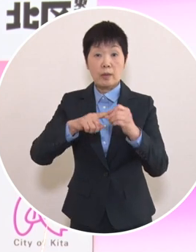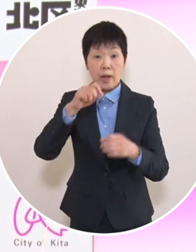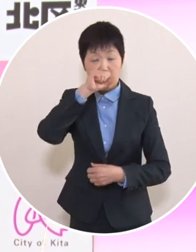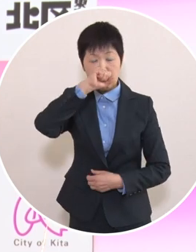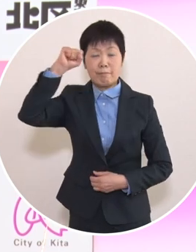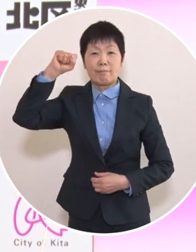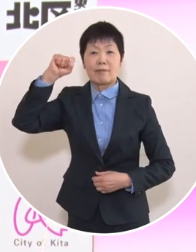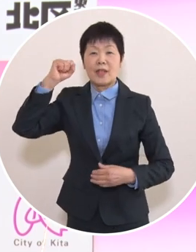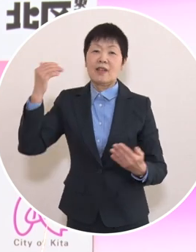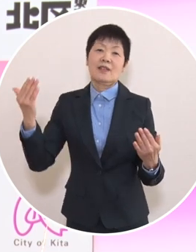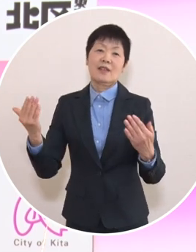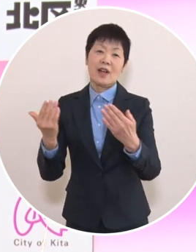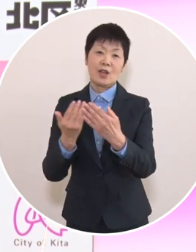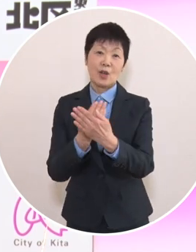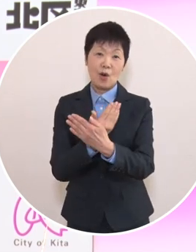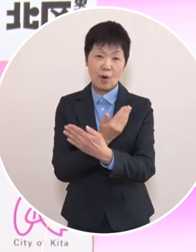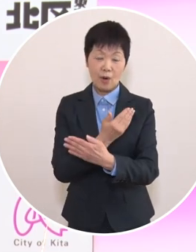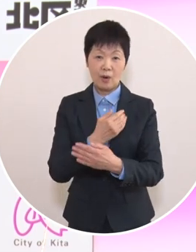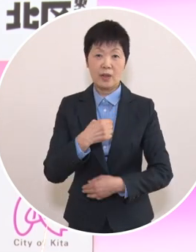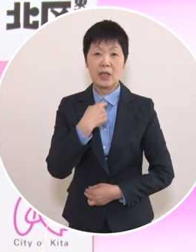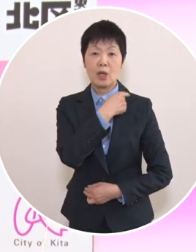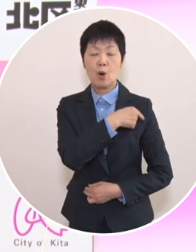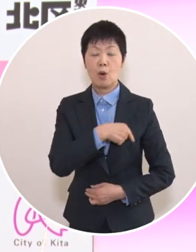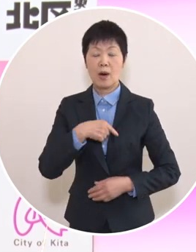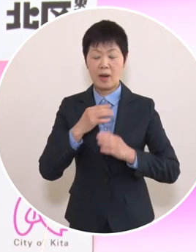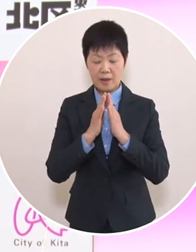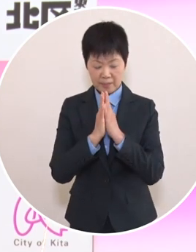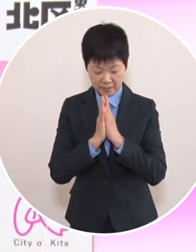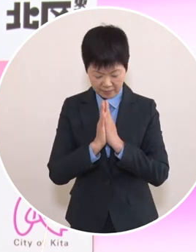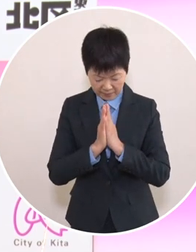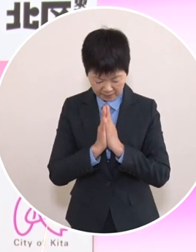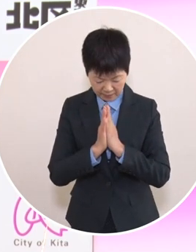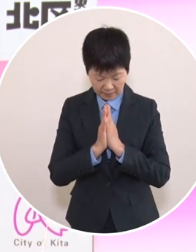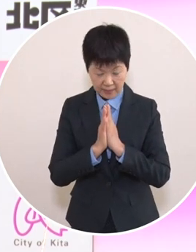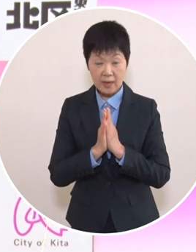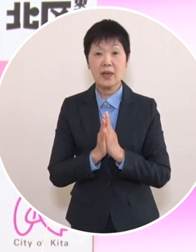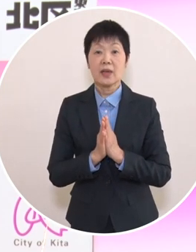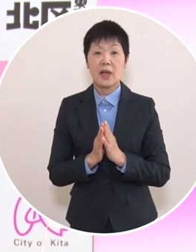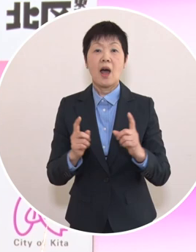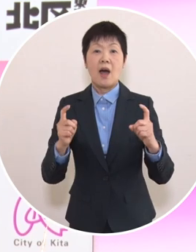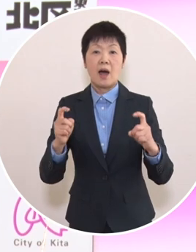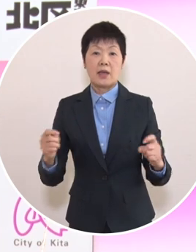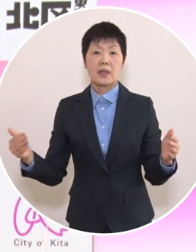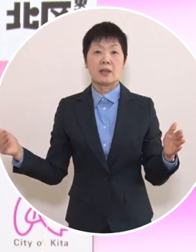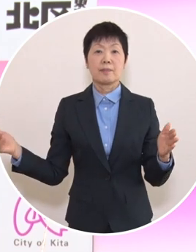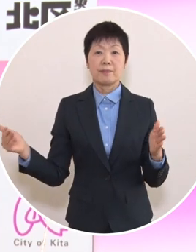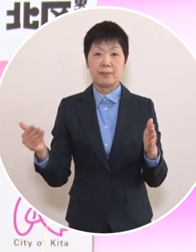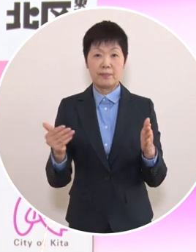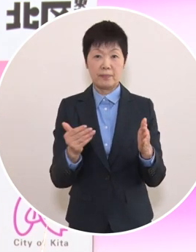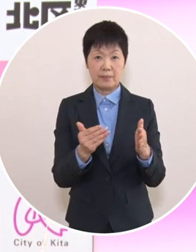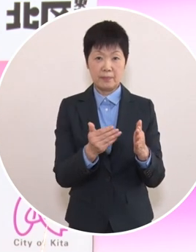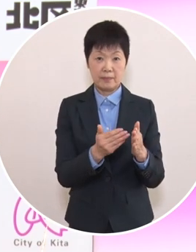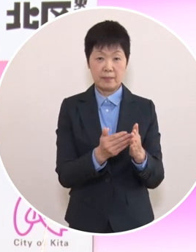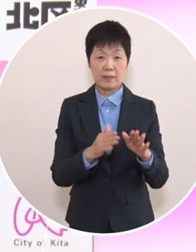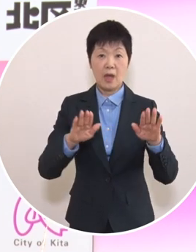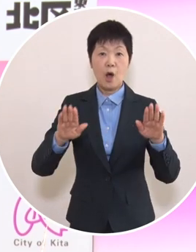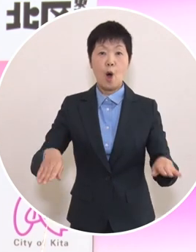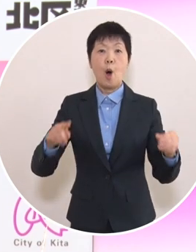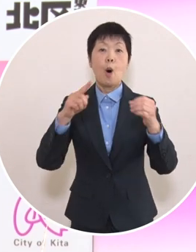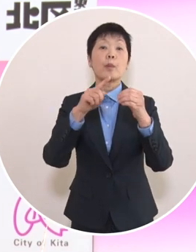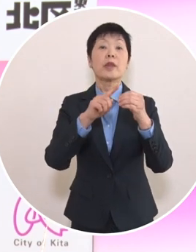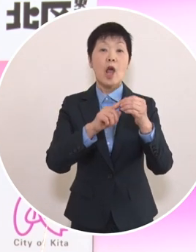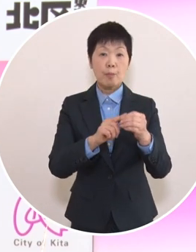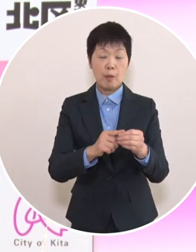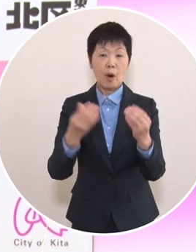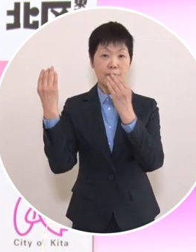ことを心よりご祈念申し上げまして新年の挨拶とさせていただきます本年